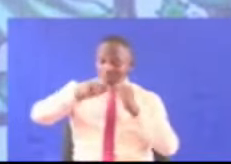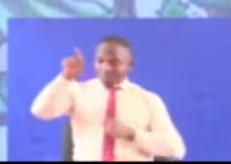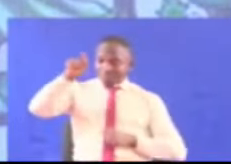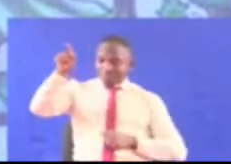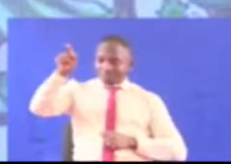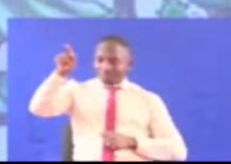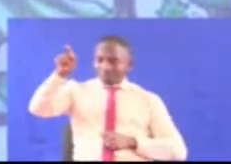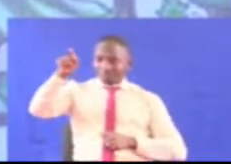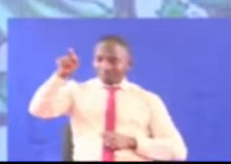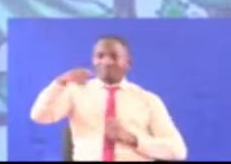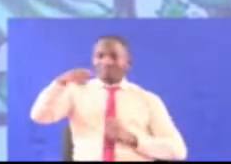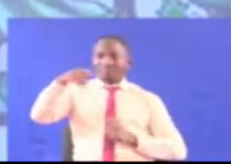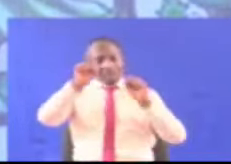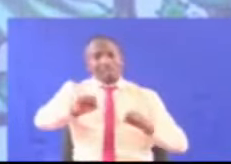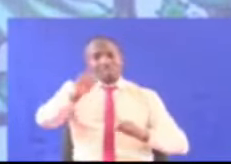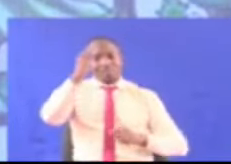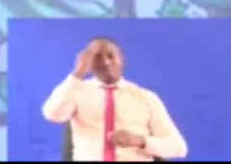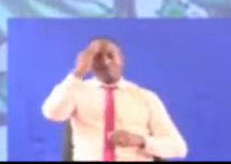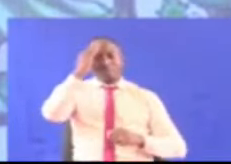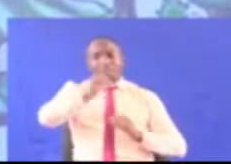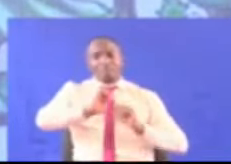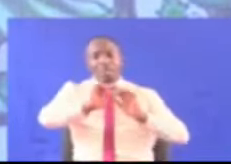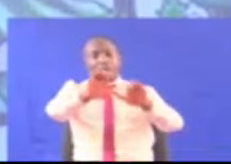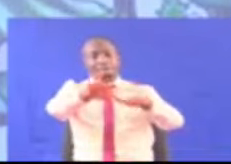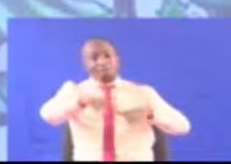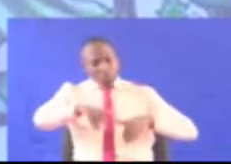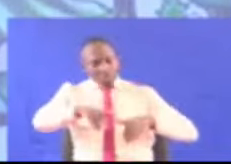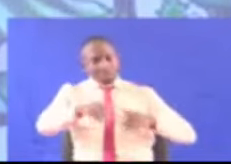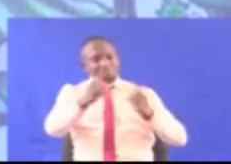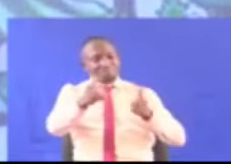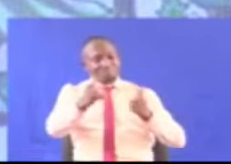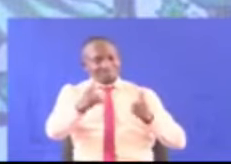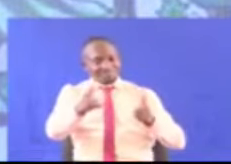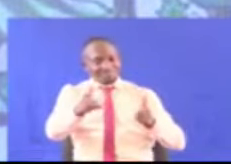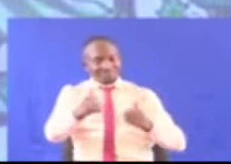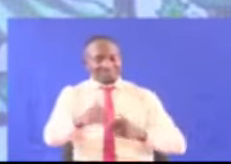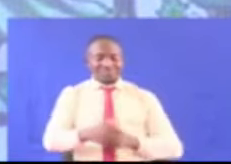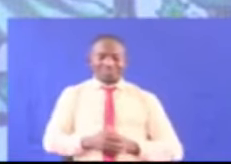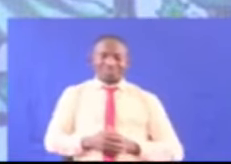sasa lazima uwe mbunge jamani.